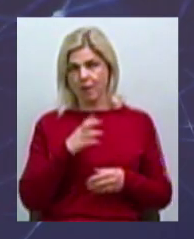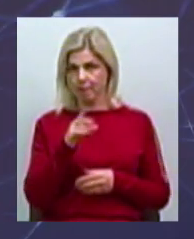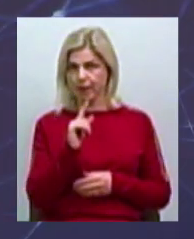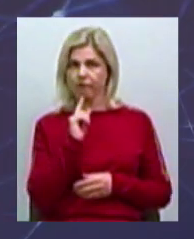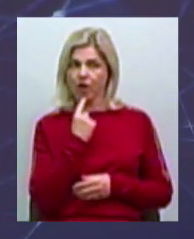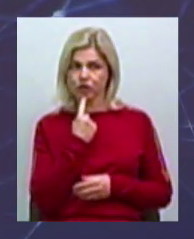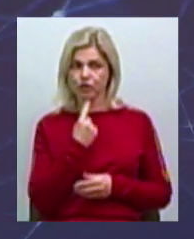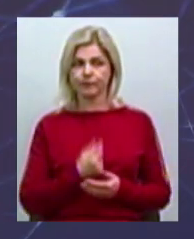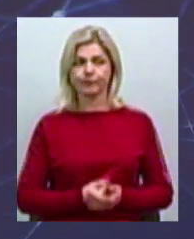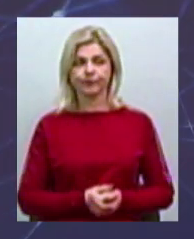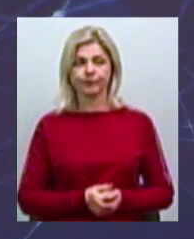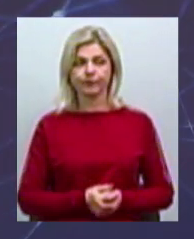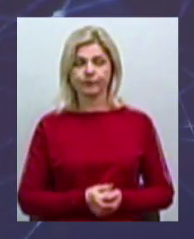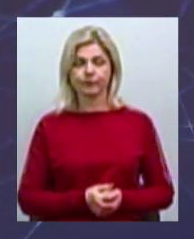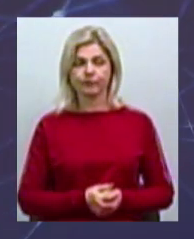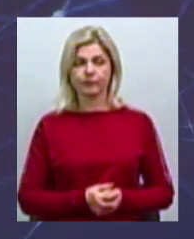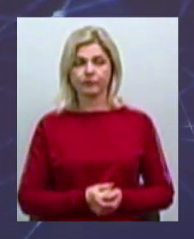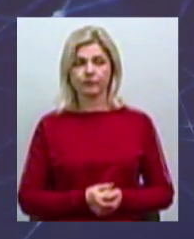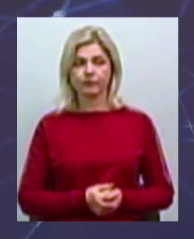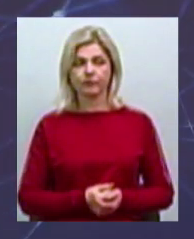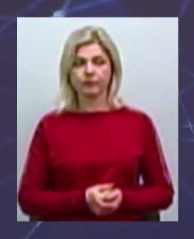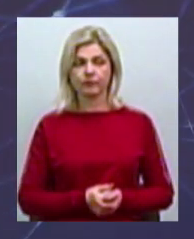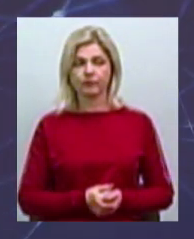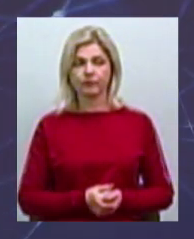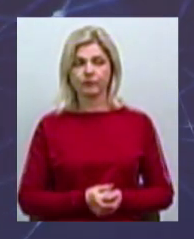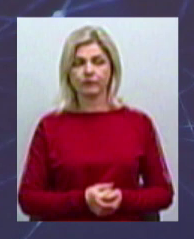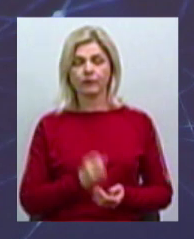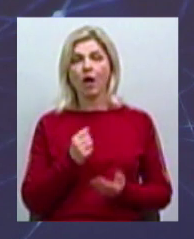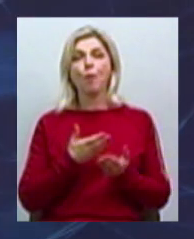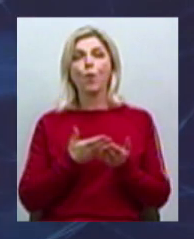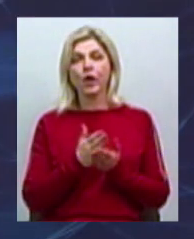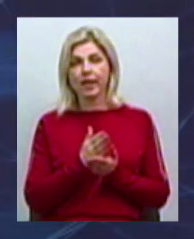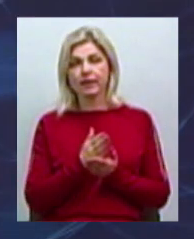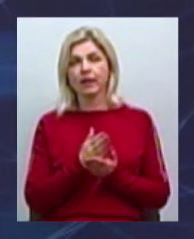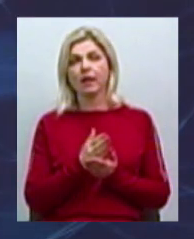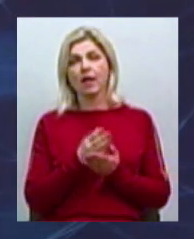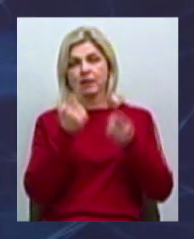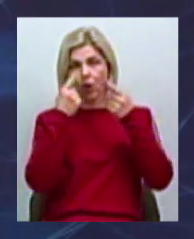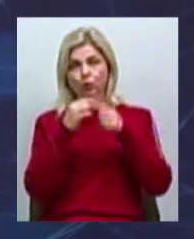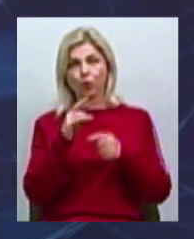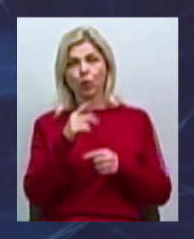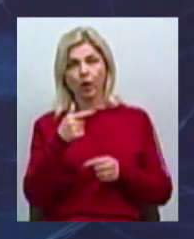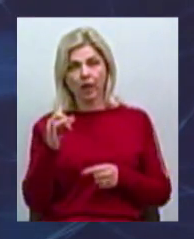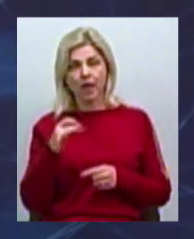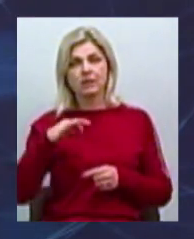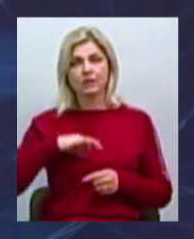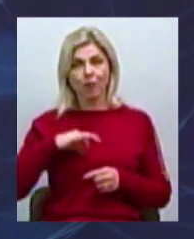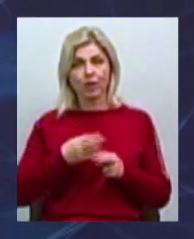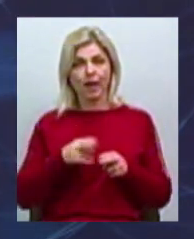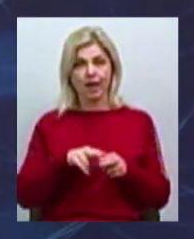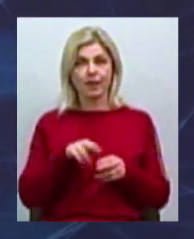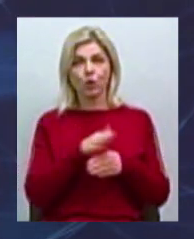важче, відповідно. А політтехнологи, не буду говорити політики, да? Політтехнологи використали оці розбіжності